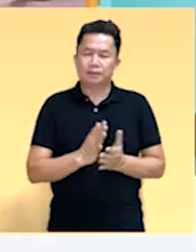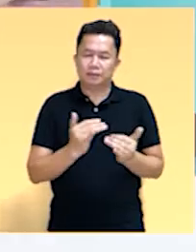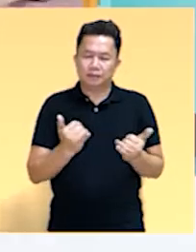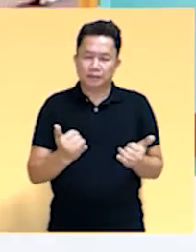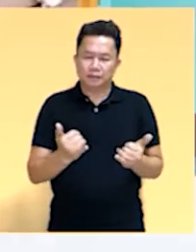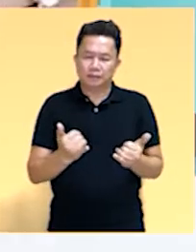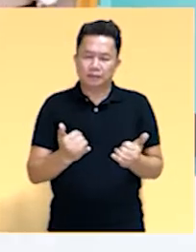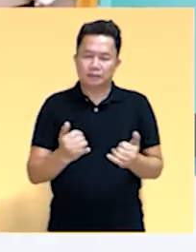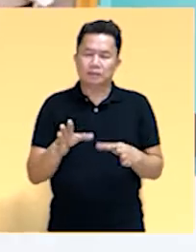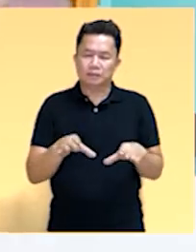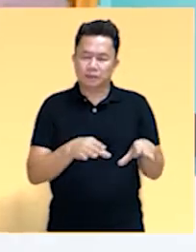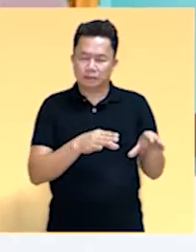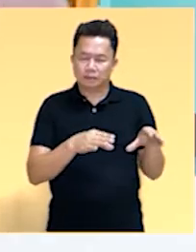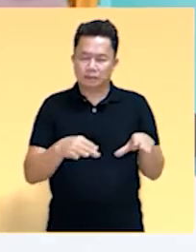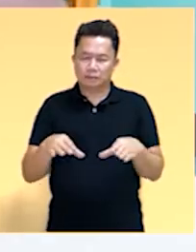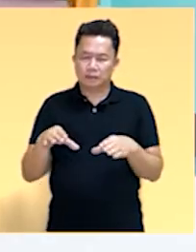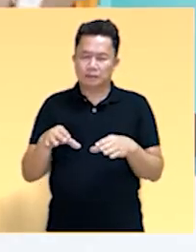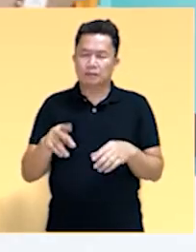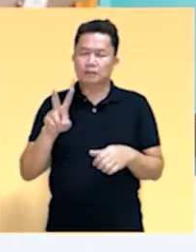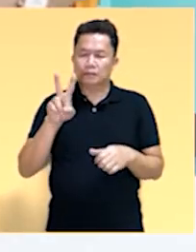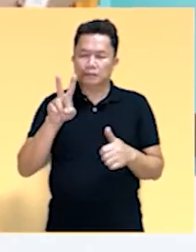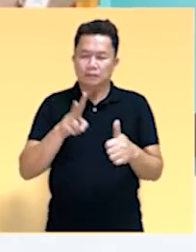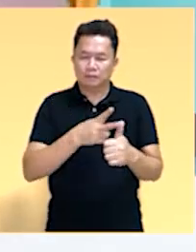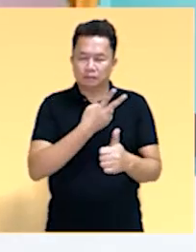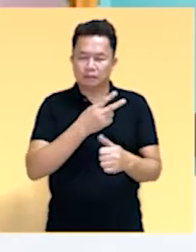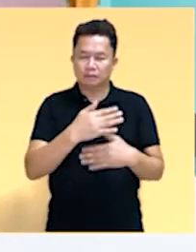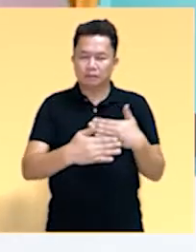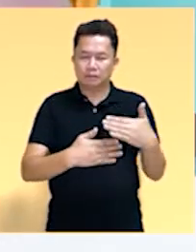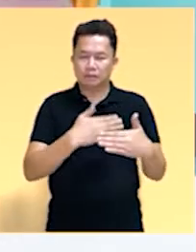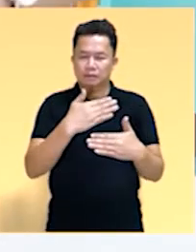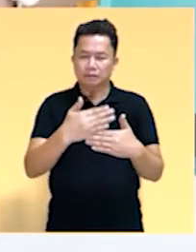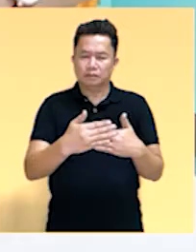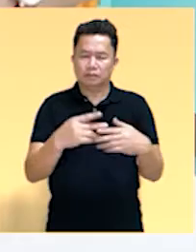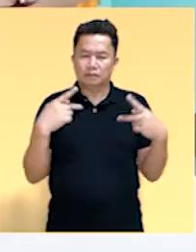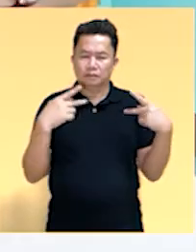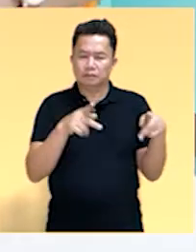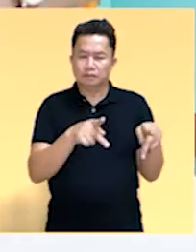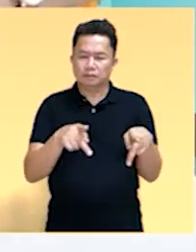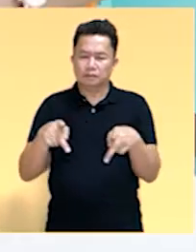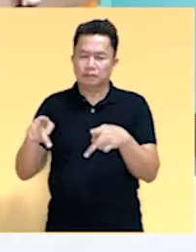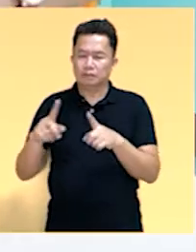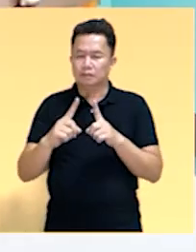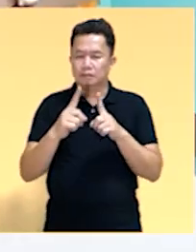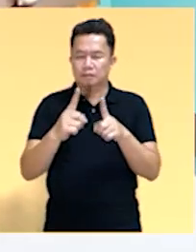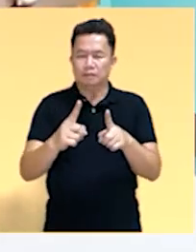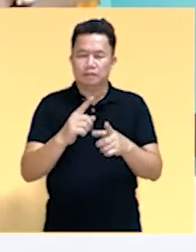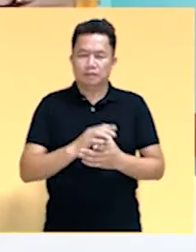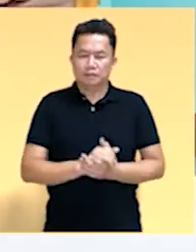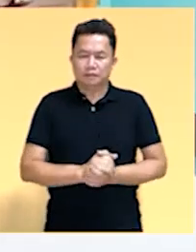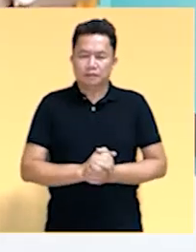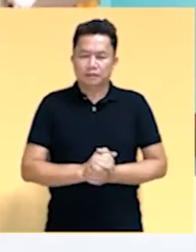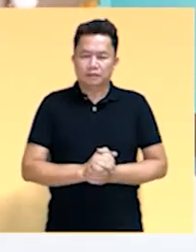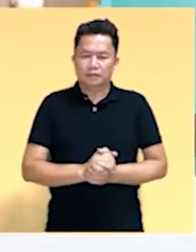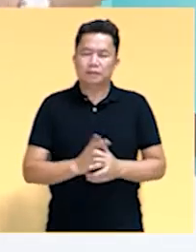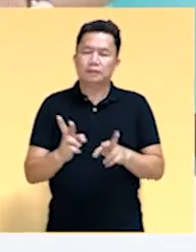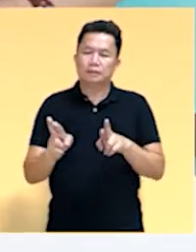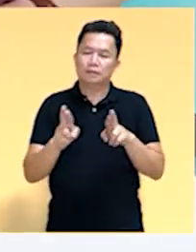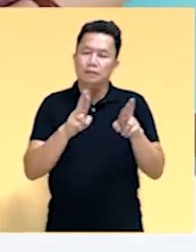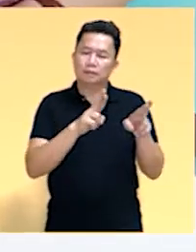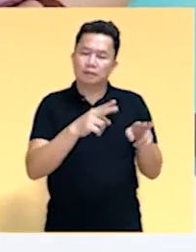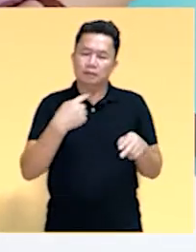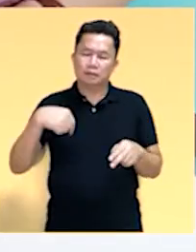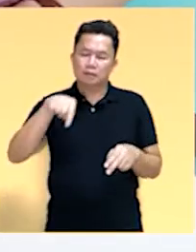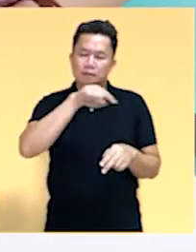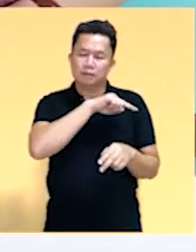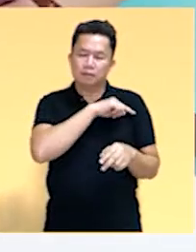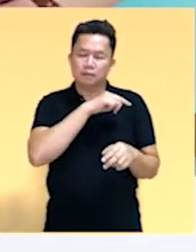Ngayon, nagawa na natin ang second step. May plan na tayo sa pagsagot. Handa na ba tayo para